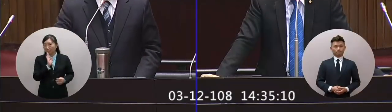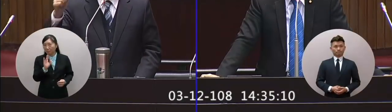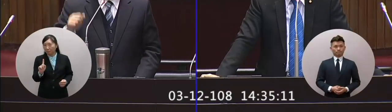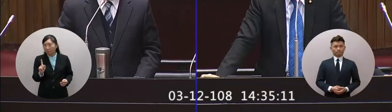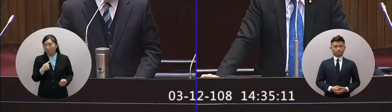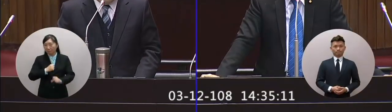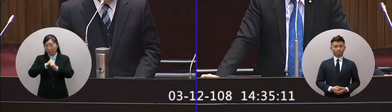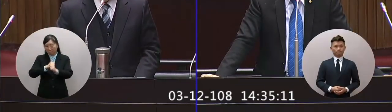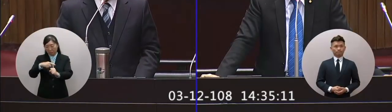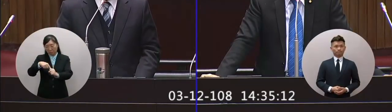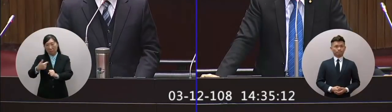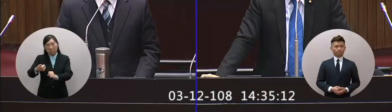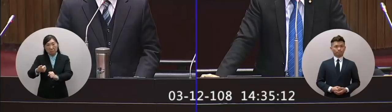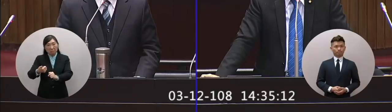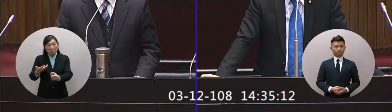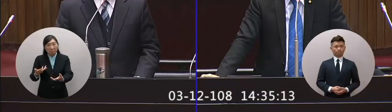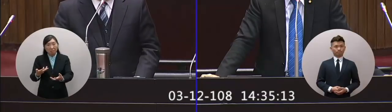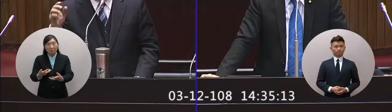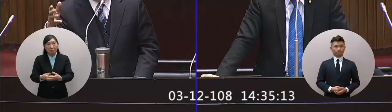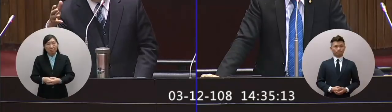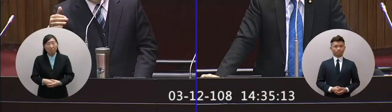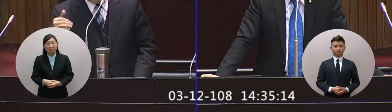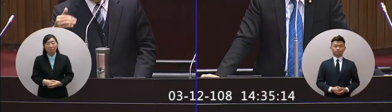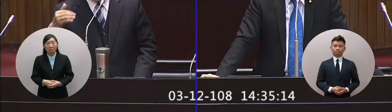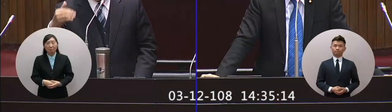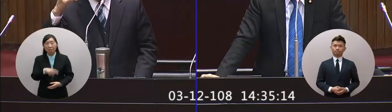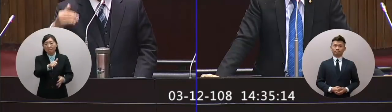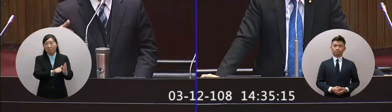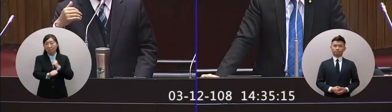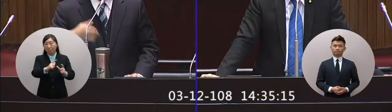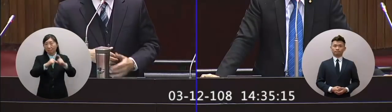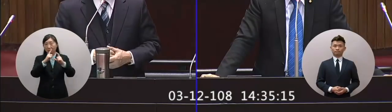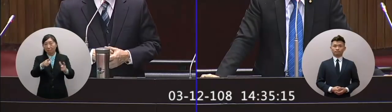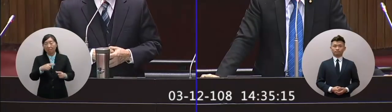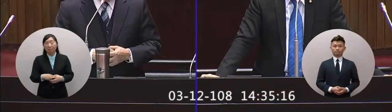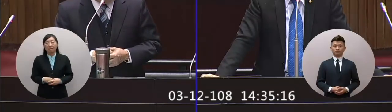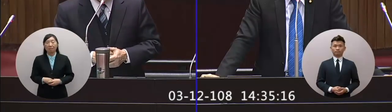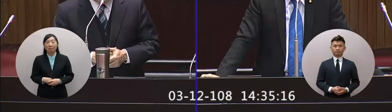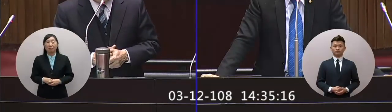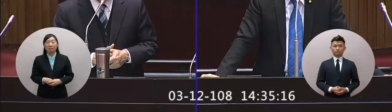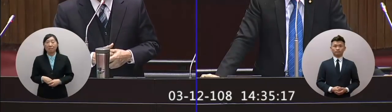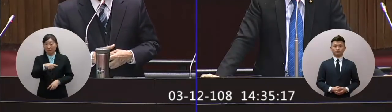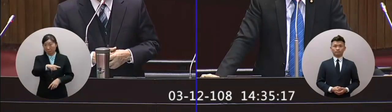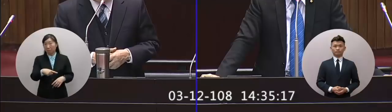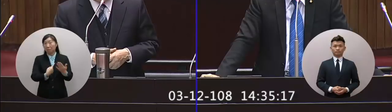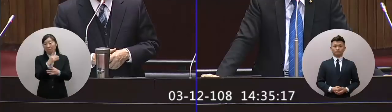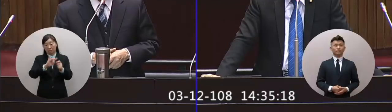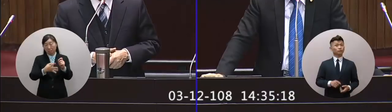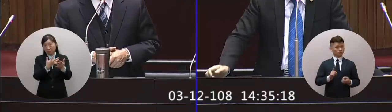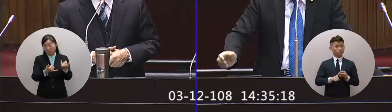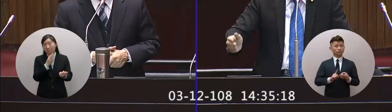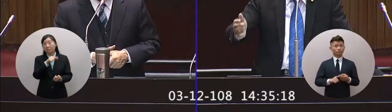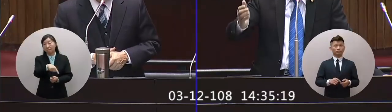要扫把抗敌啦，吼，啊，结果人因囝一个就讲，知影讲国中生了，伊就知